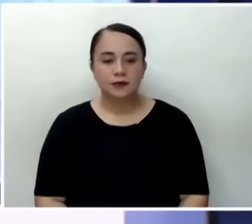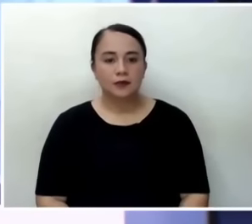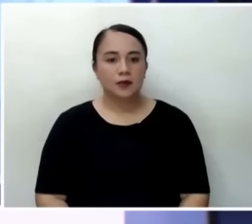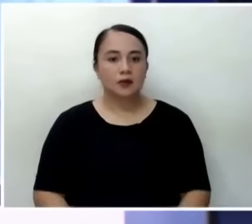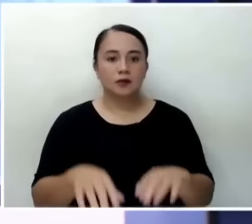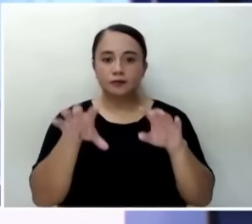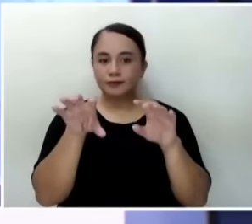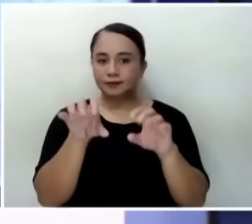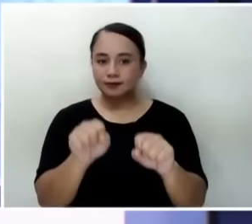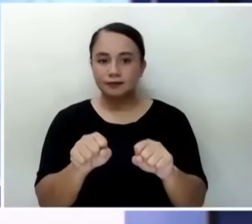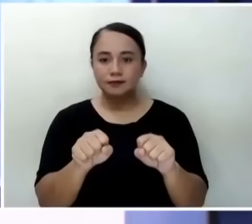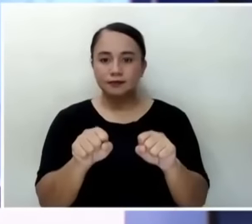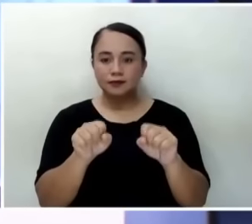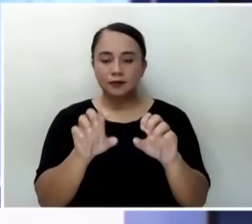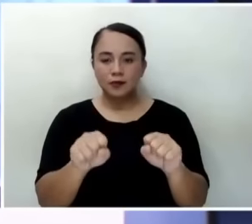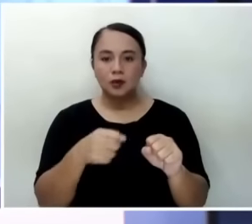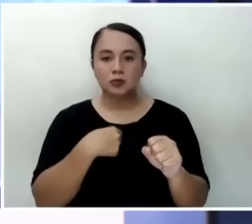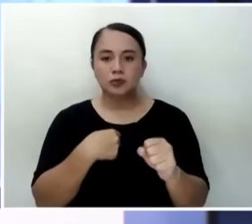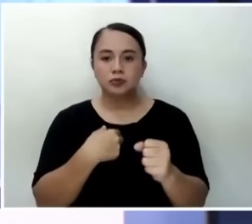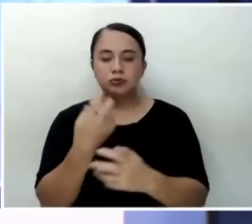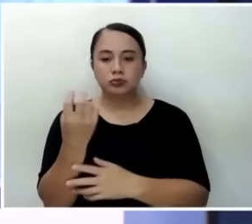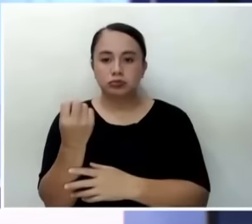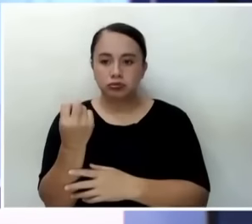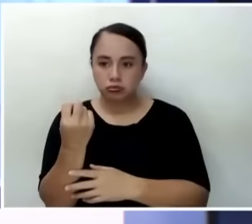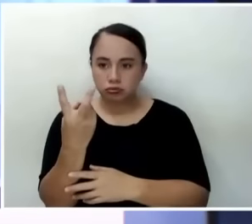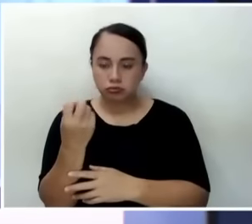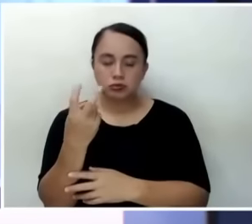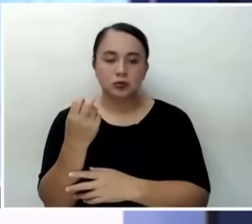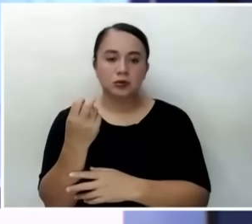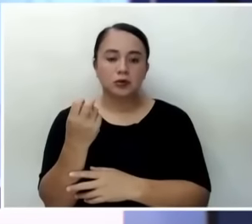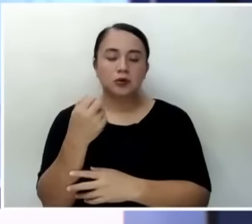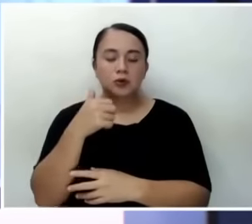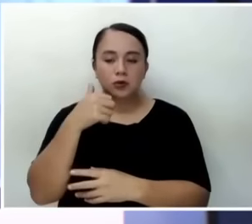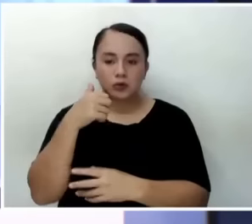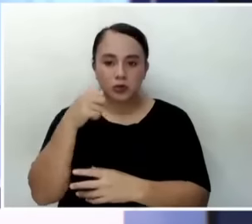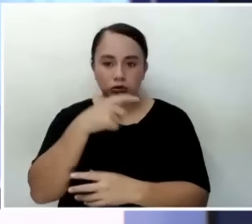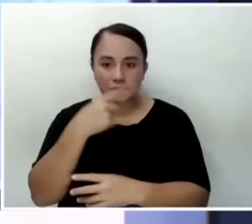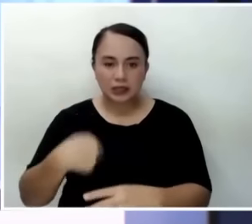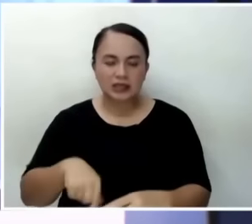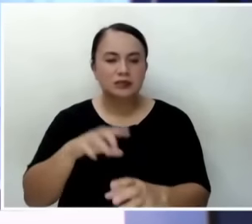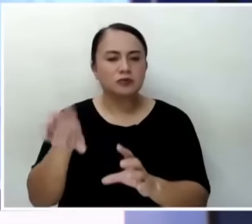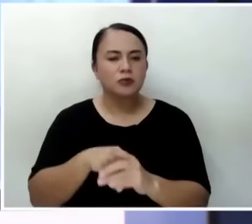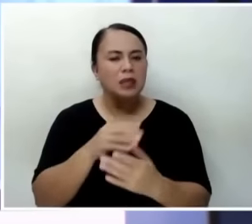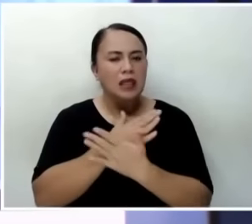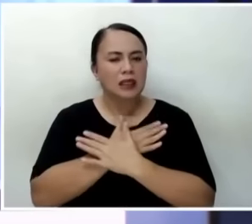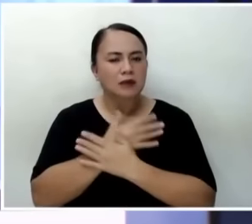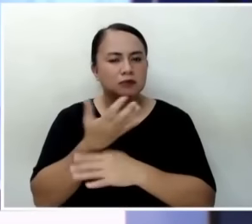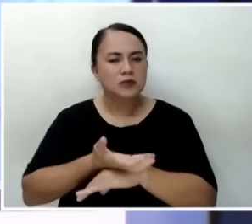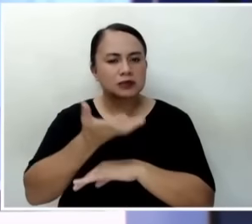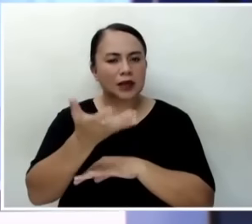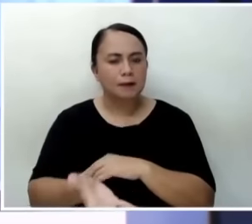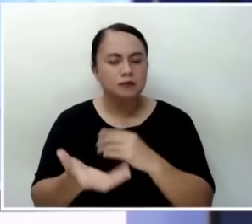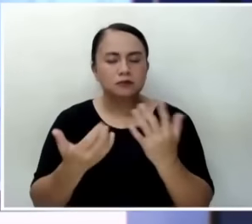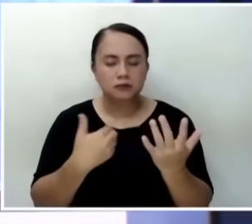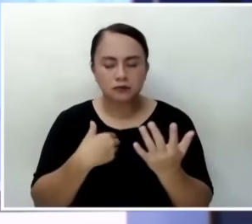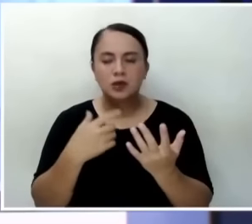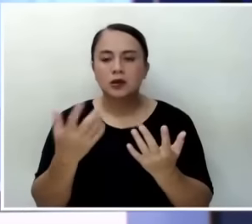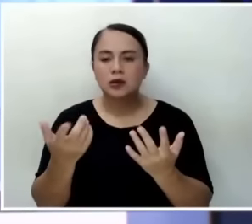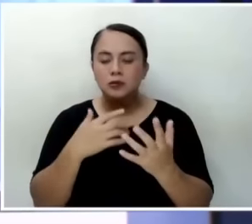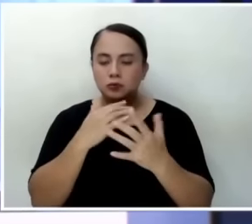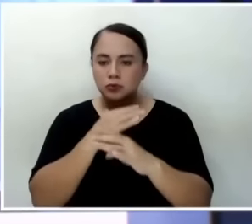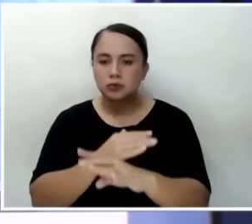Arestado rin ang 12 Chinese na sangkot naman sa love scam sa Maynila. Inalam na rin ng immigration